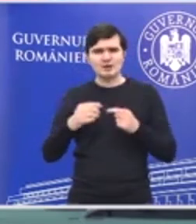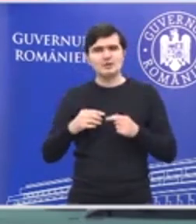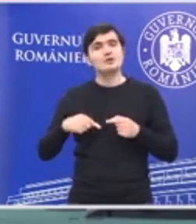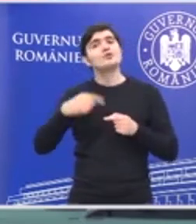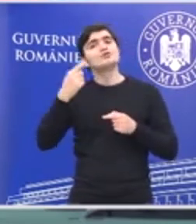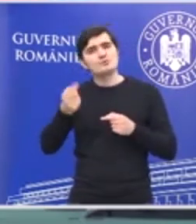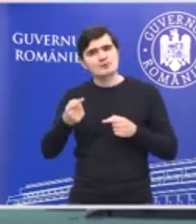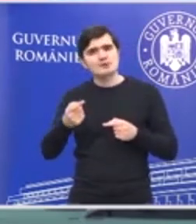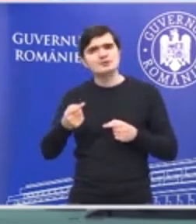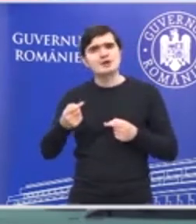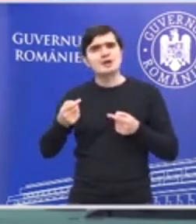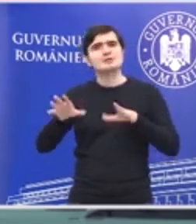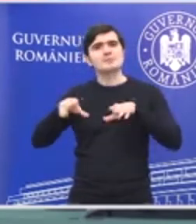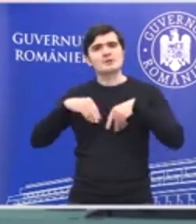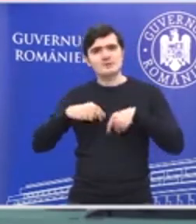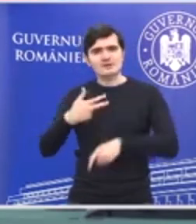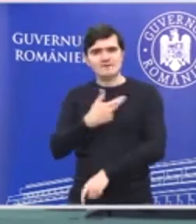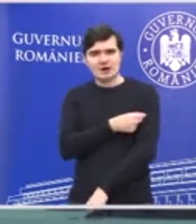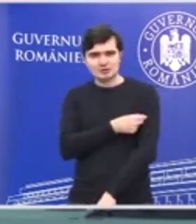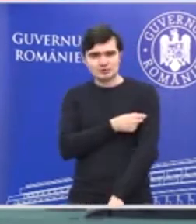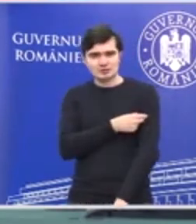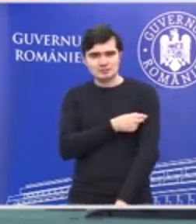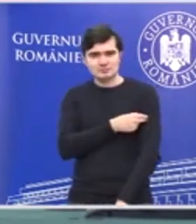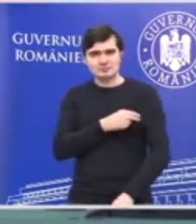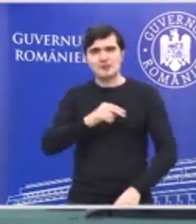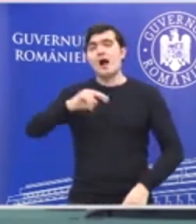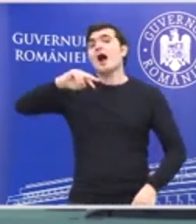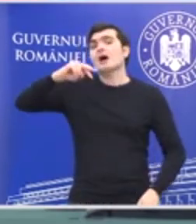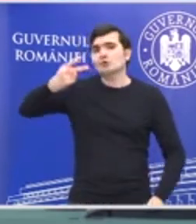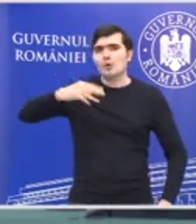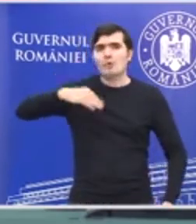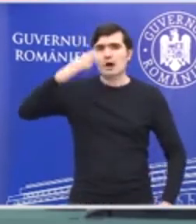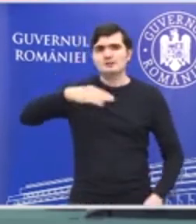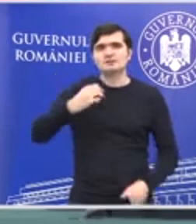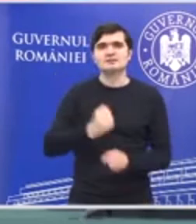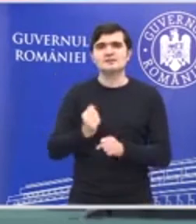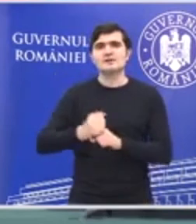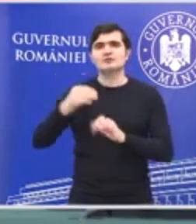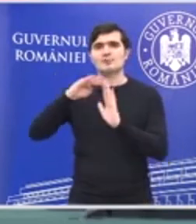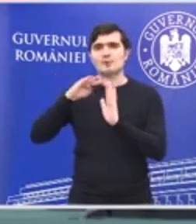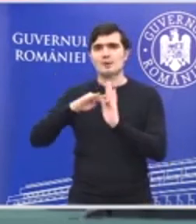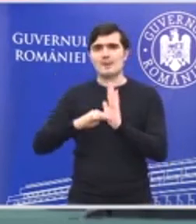au fost recepționate vaccinurile, a doua zi se fac programările.